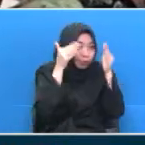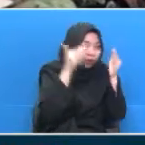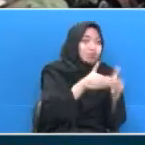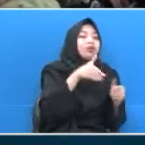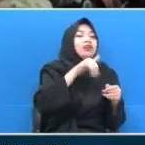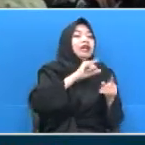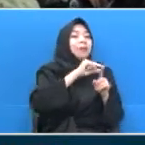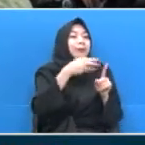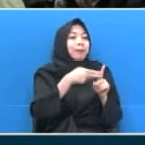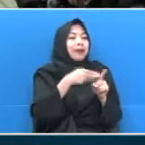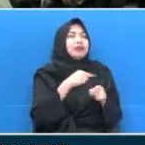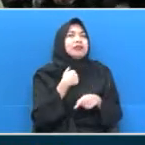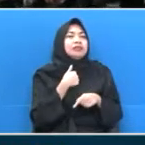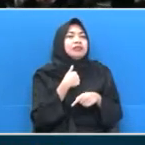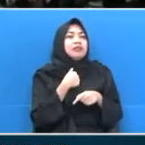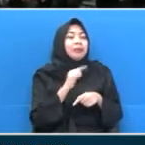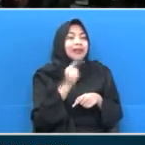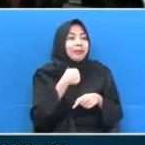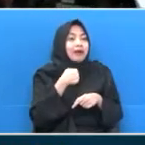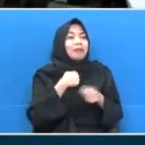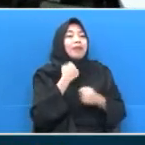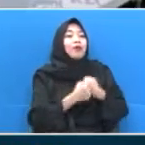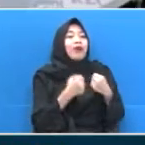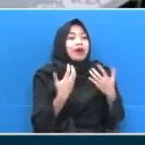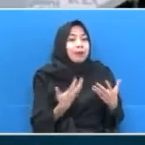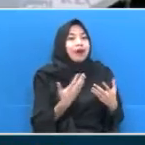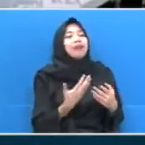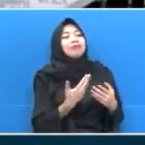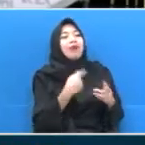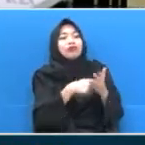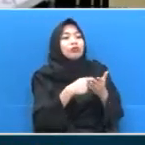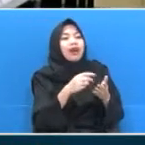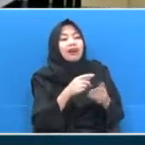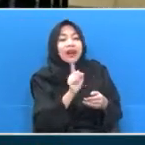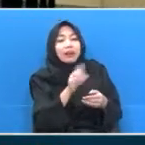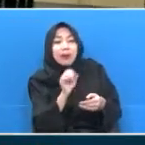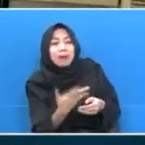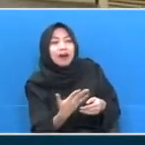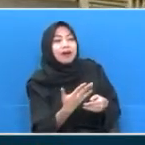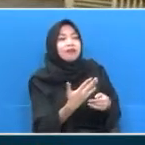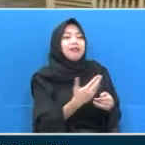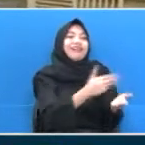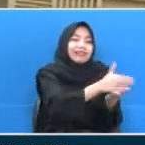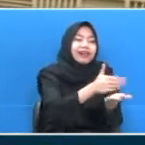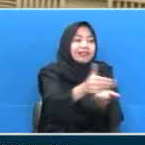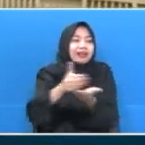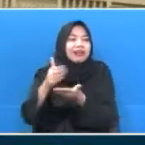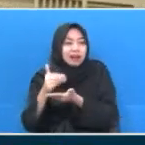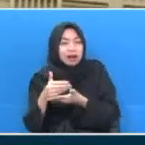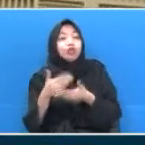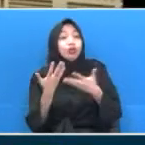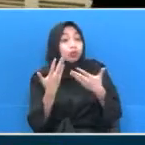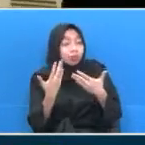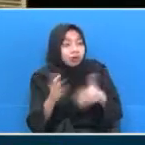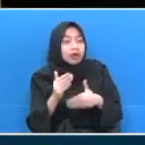yang melakukan IPB pertama kali tentu yang kita lakukan adalah mendata semua mahasiswa dan kemudian Yang kedua kita melakukan upaya-upaya